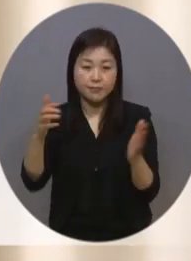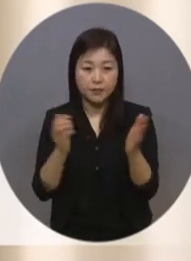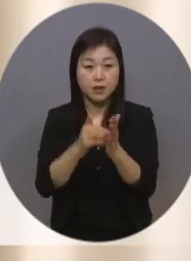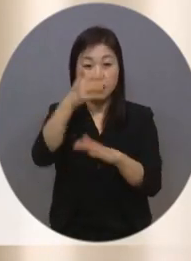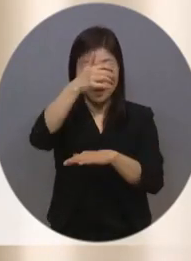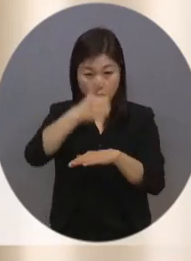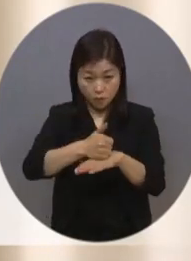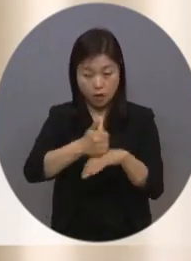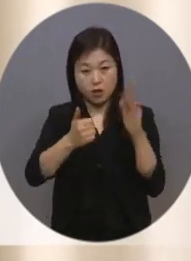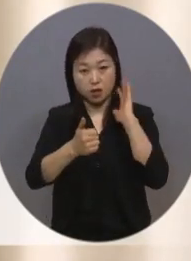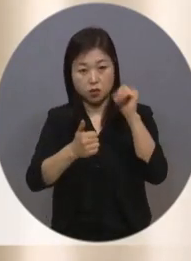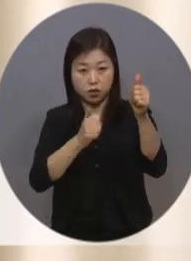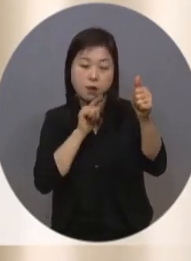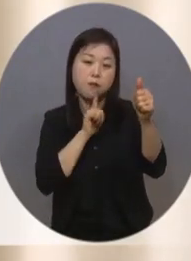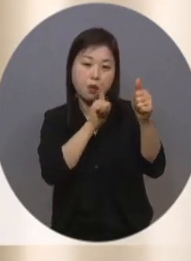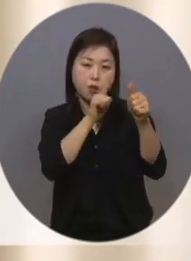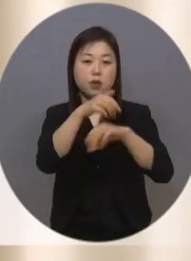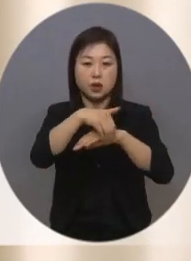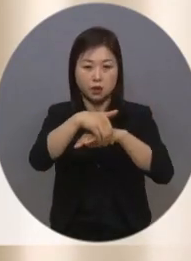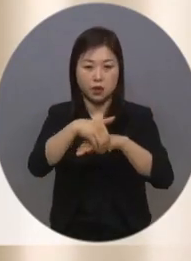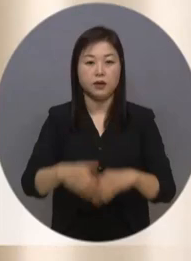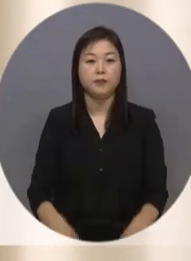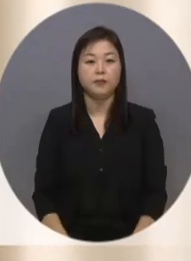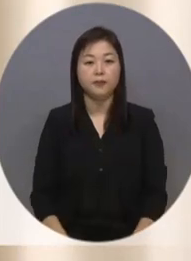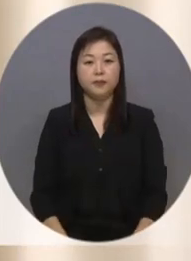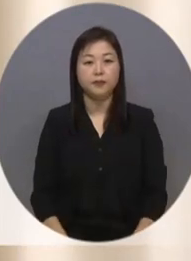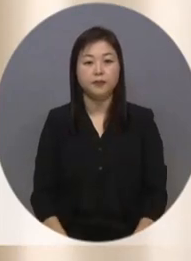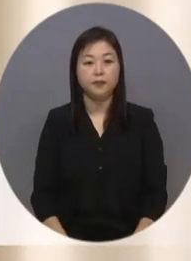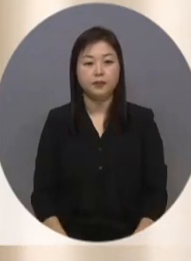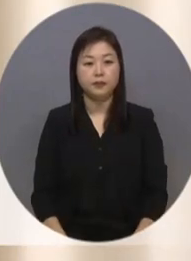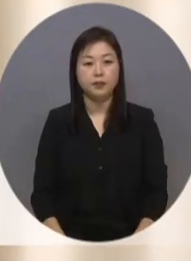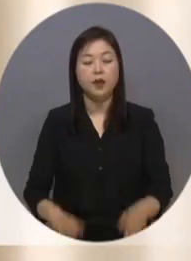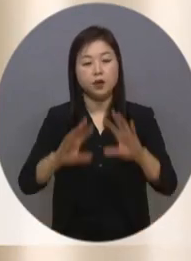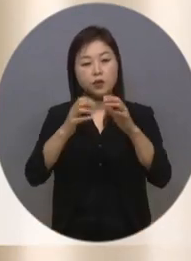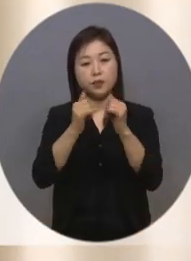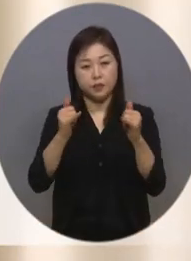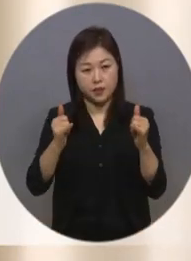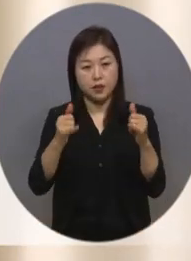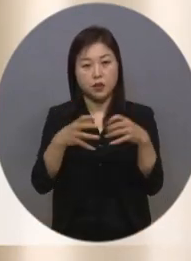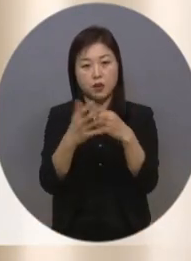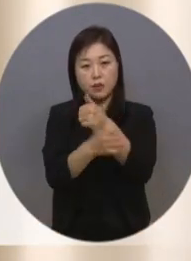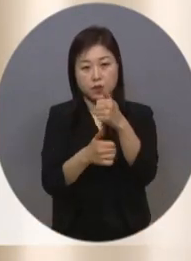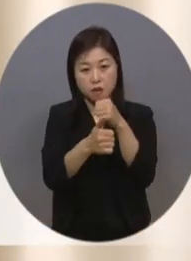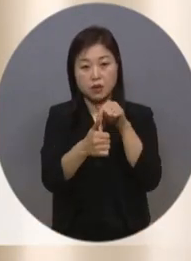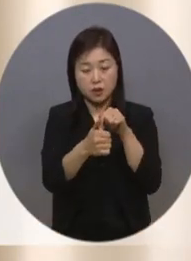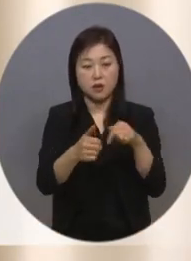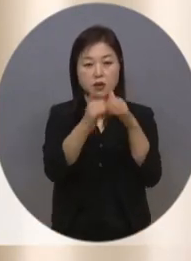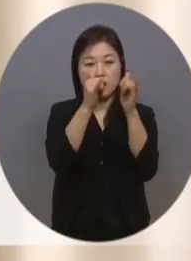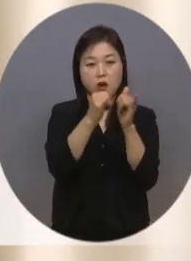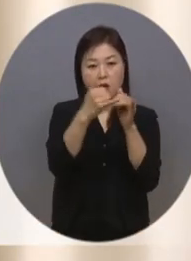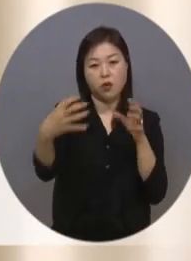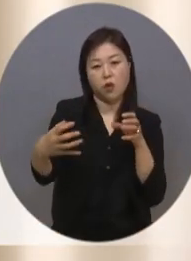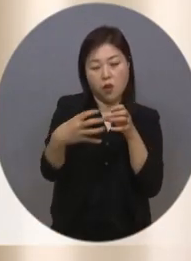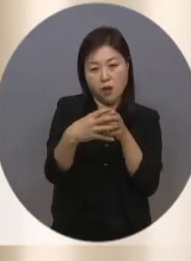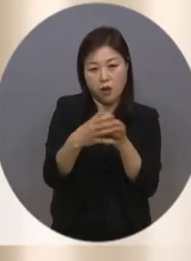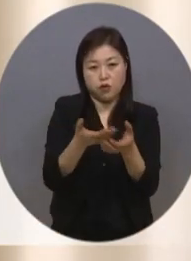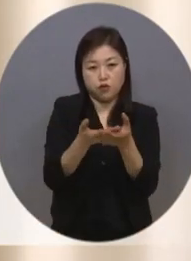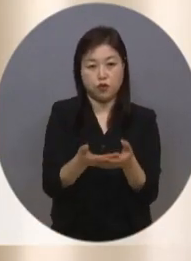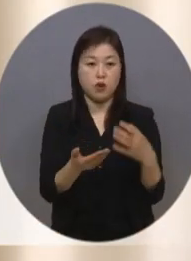결과를 곧 대통령께 보고드릴 예정입니다. 국민통합위원회는 앞으로 사회통합의